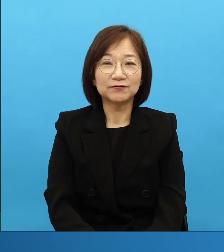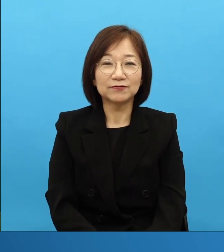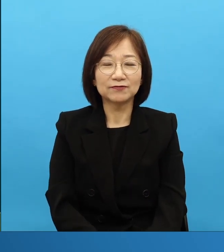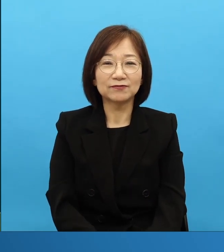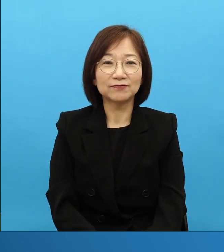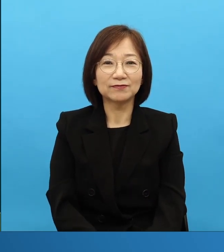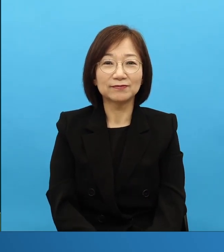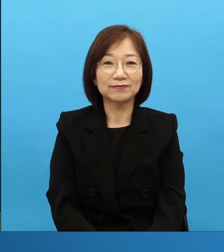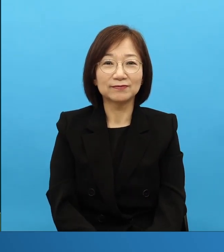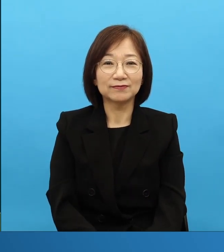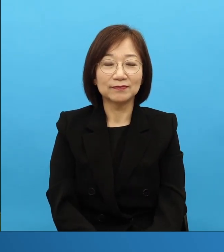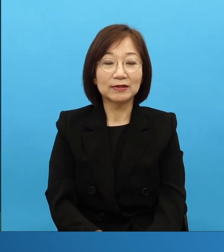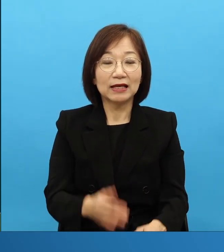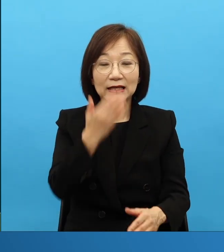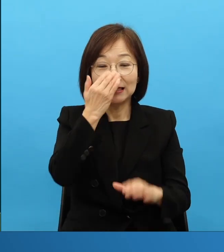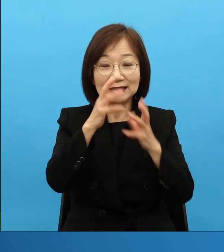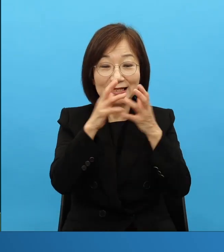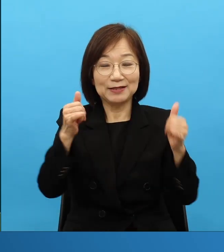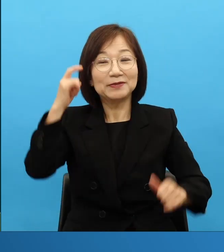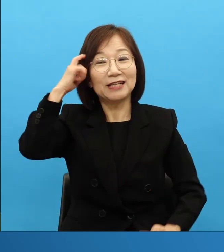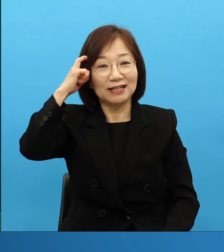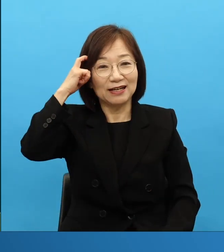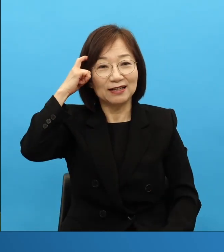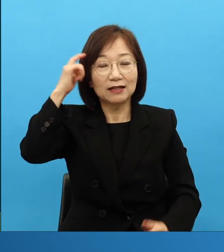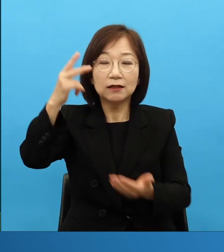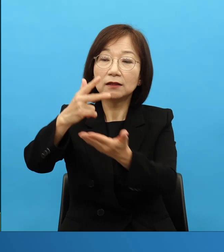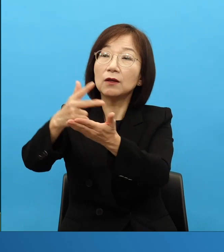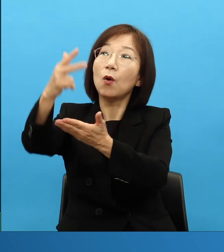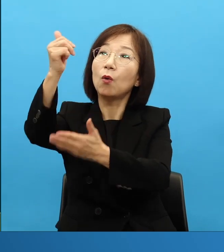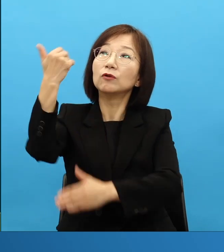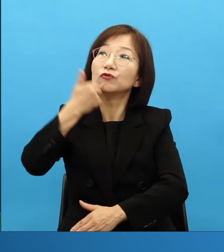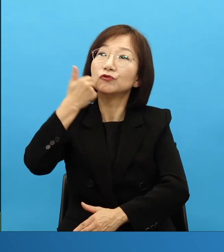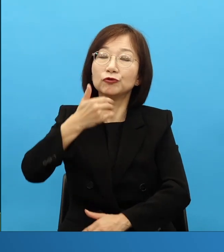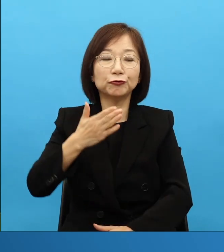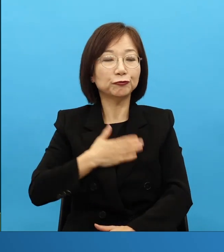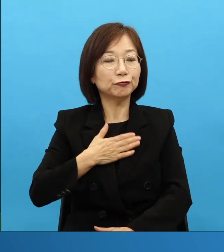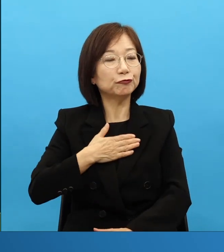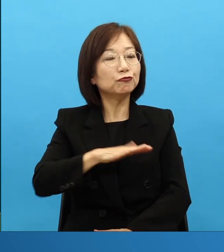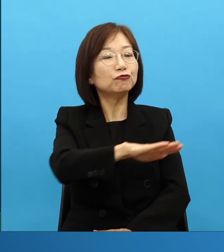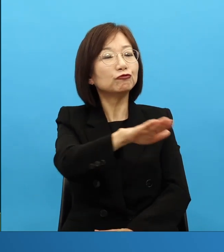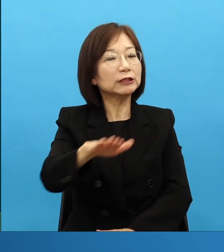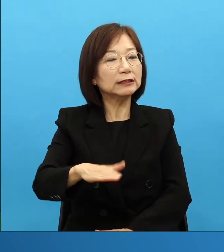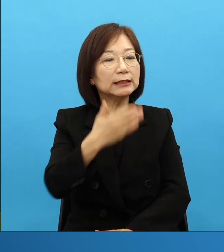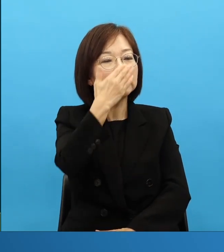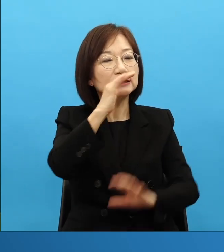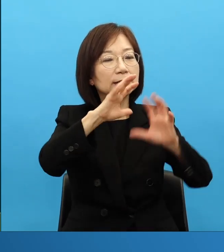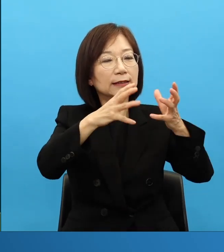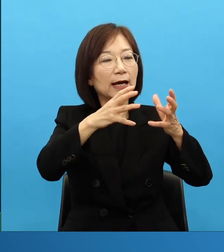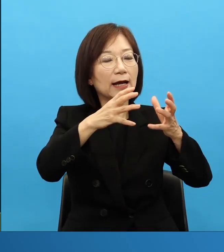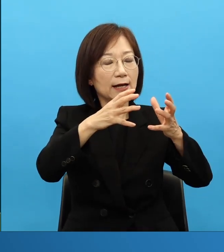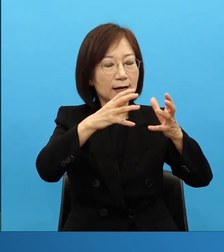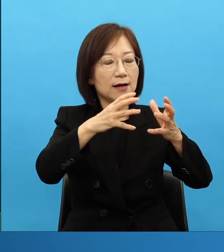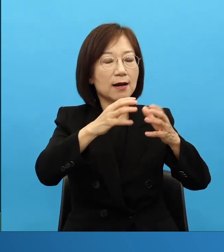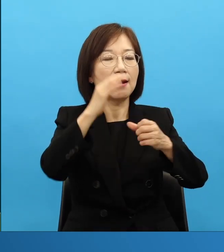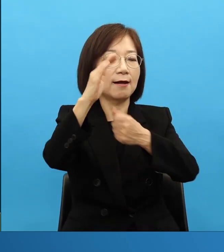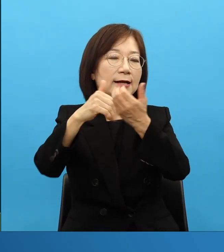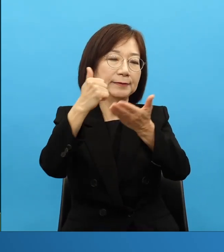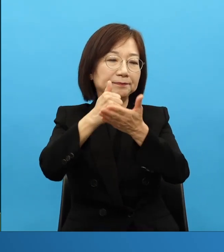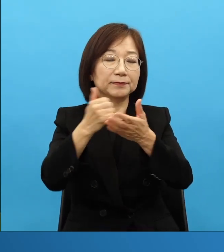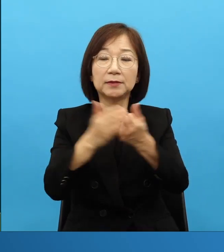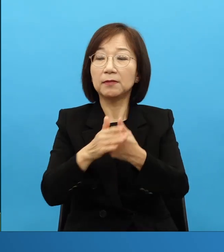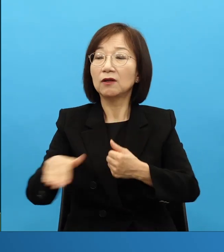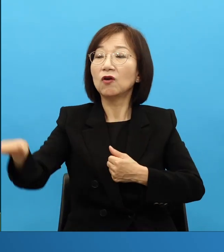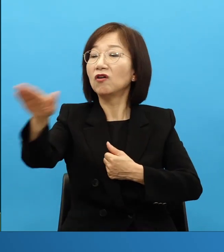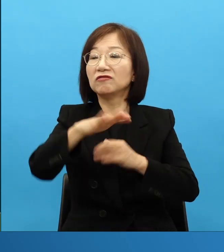이스라엘의 신이다. 너희들 믿지 마. 이게 사상입니다. The Jewish people ideology was that Jehovah God